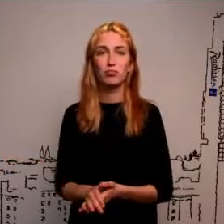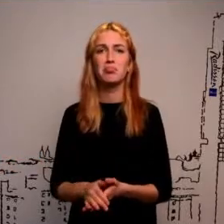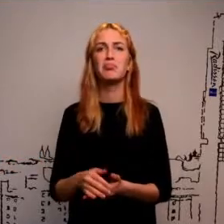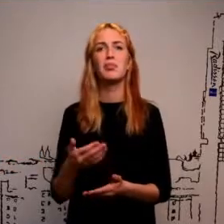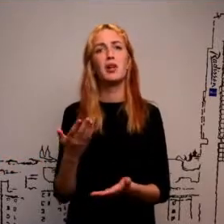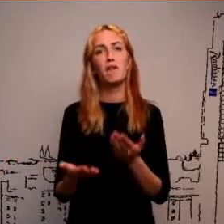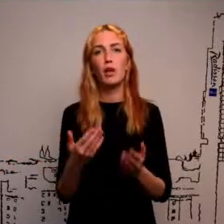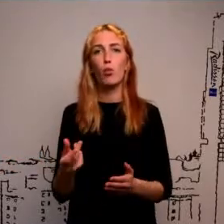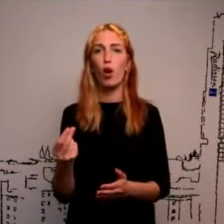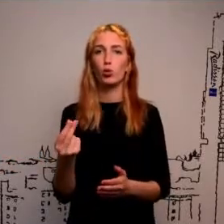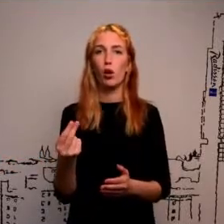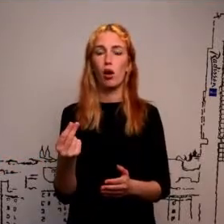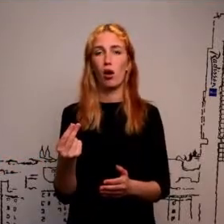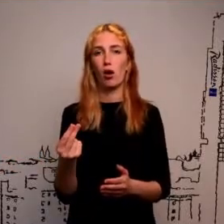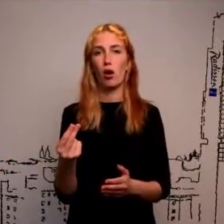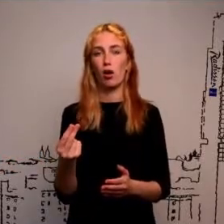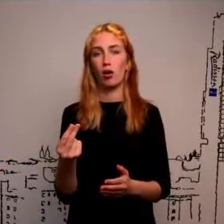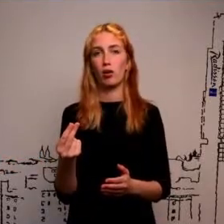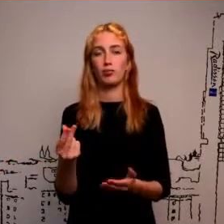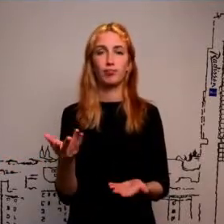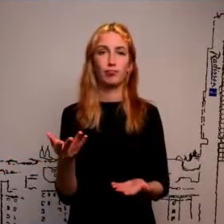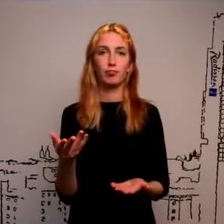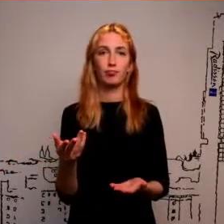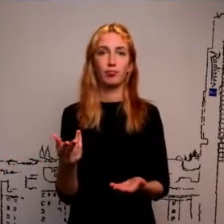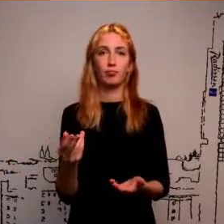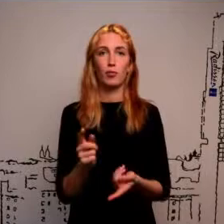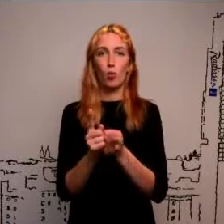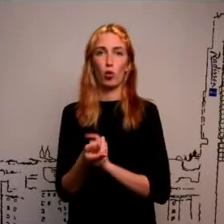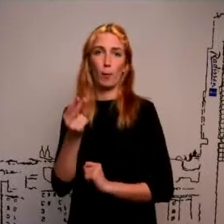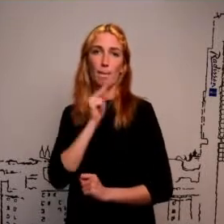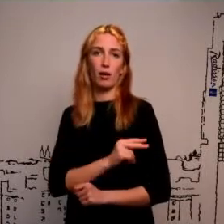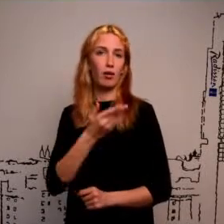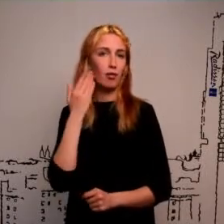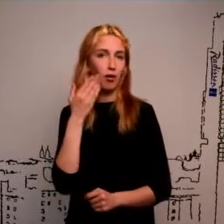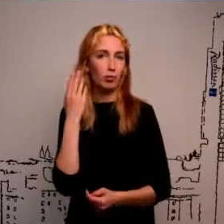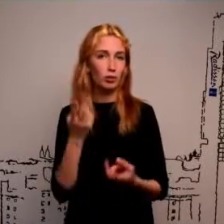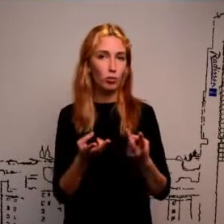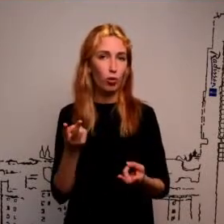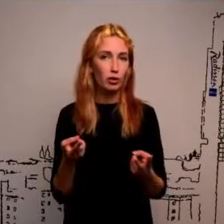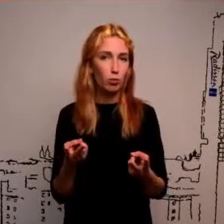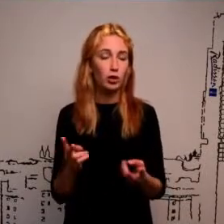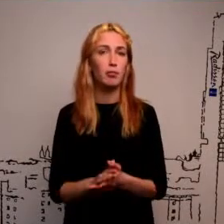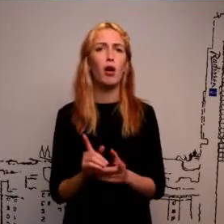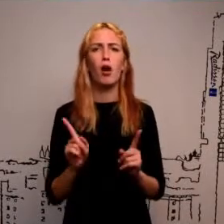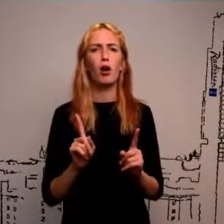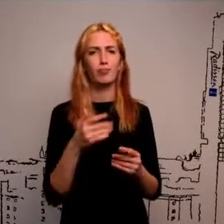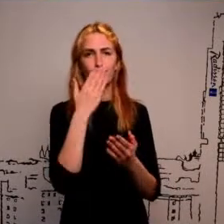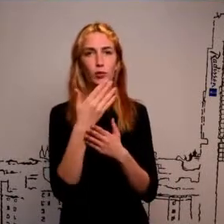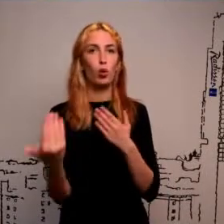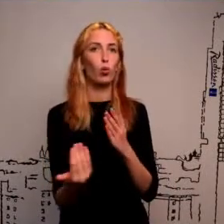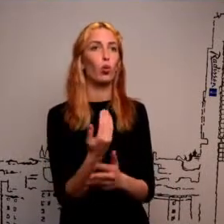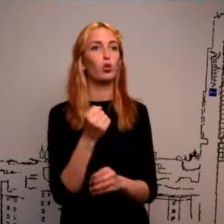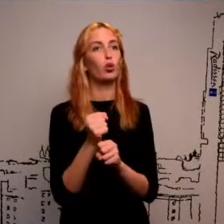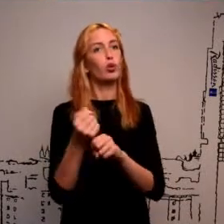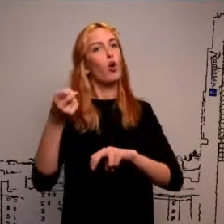seda sularaha siis nagu palkadeks maksta. Aga kui nüüd kellelegi pakutakse uuel töökohal